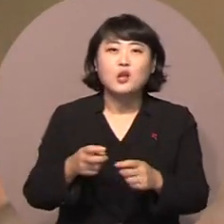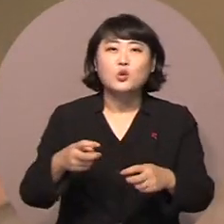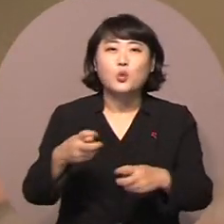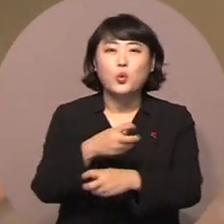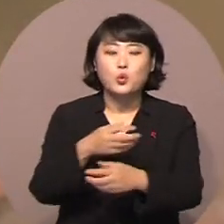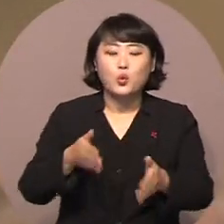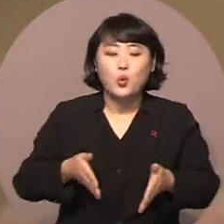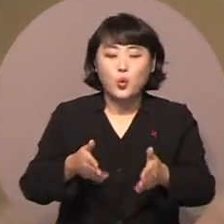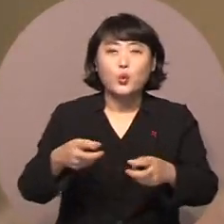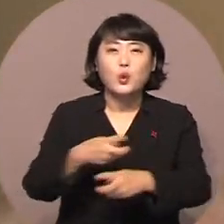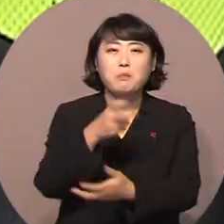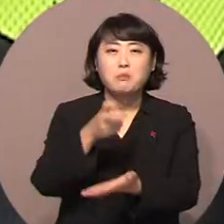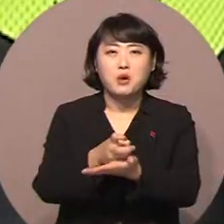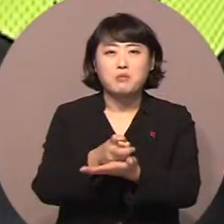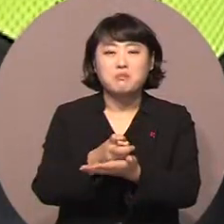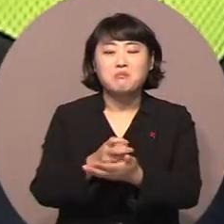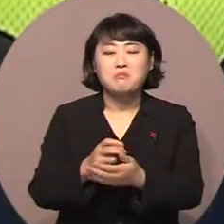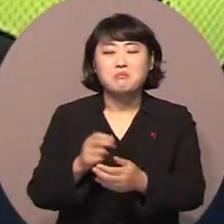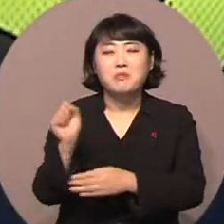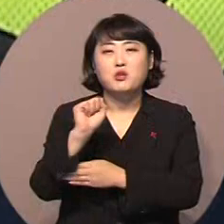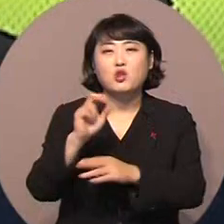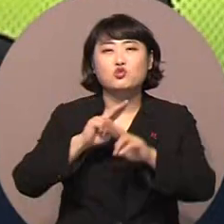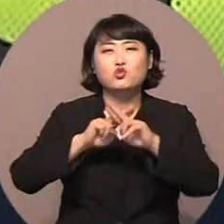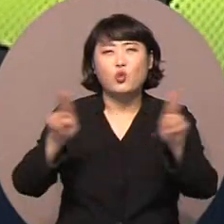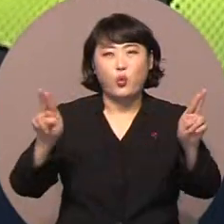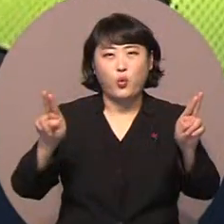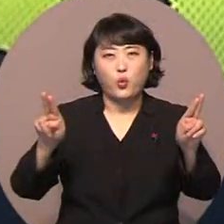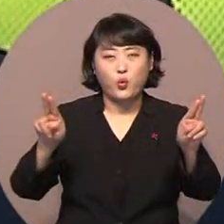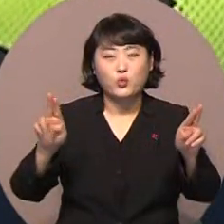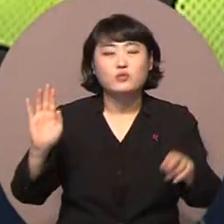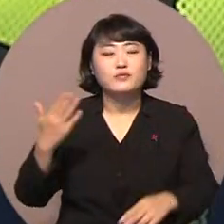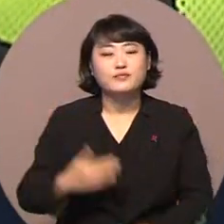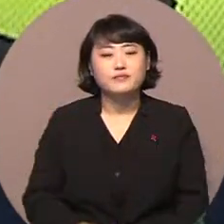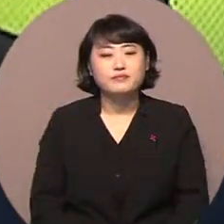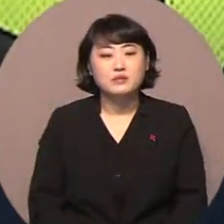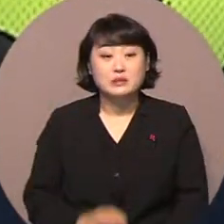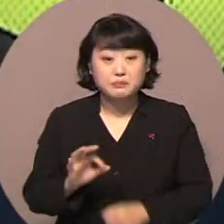처분에 해당합니다. 10년 안에 혹시 위반하셨나요?